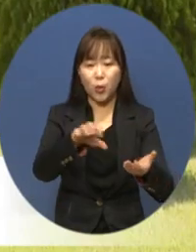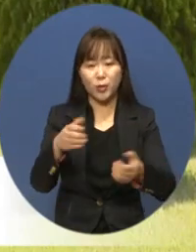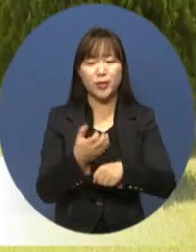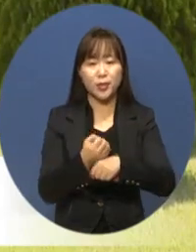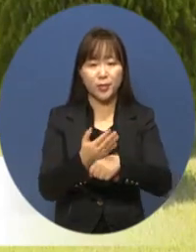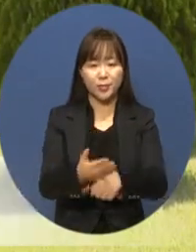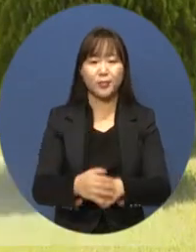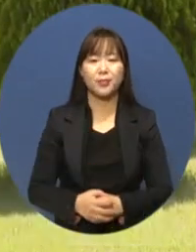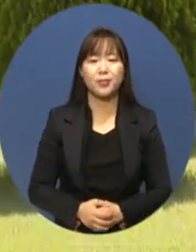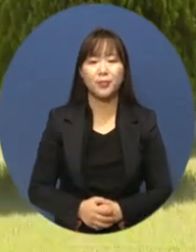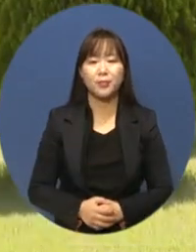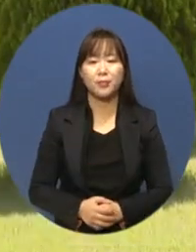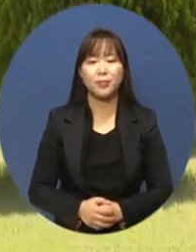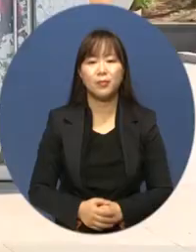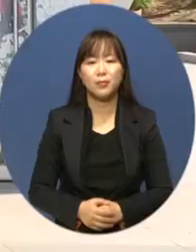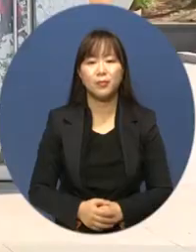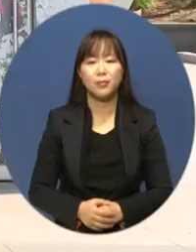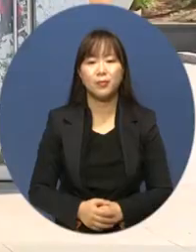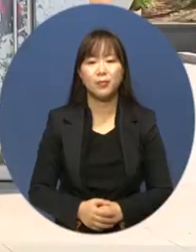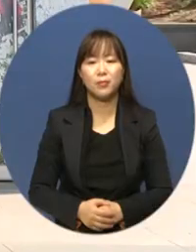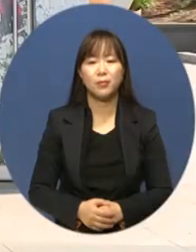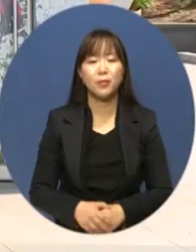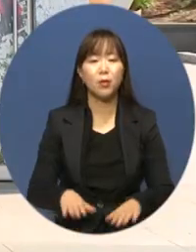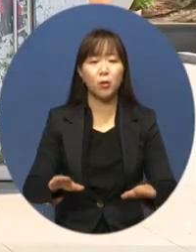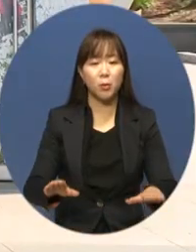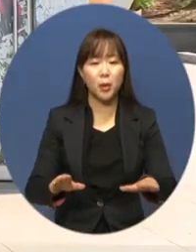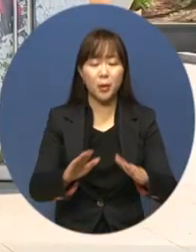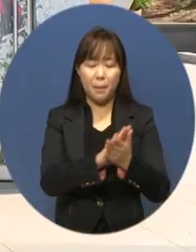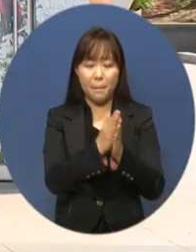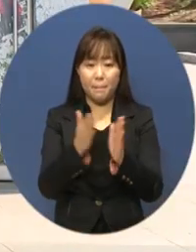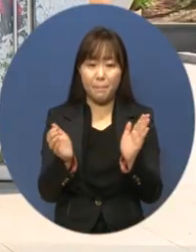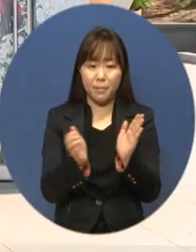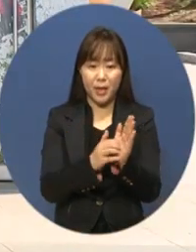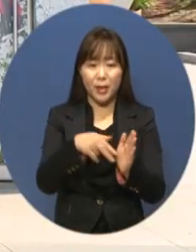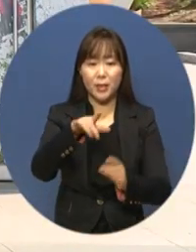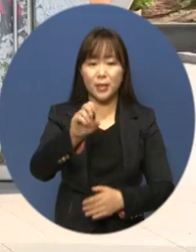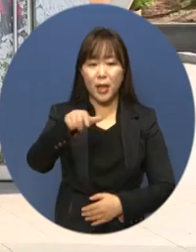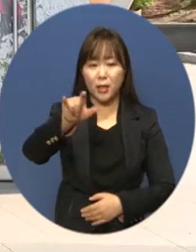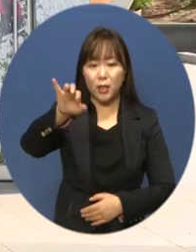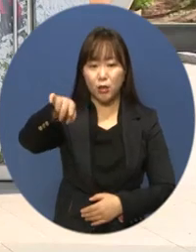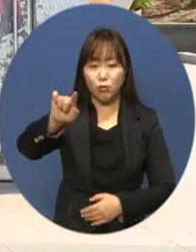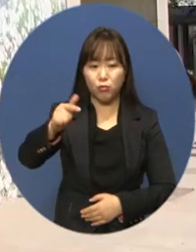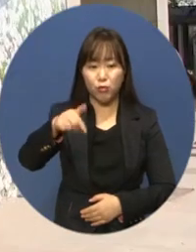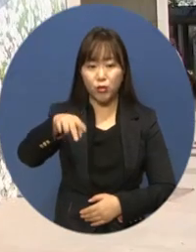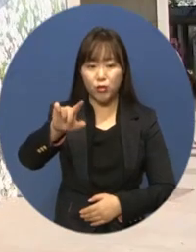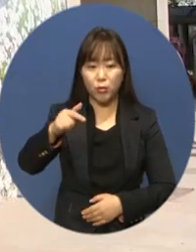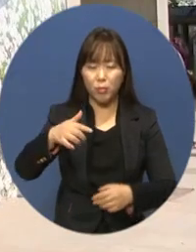공간을 제공하겠습니다. 이번 새 단장을 계기로 장기 운전으로